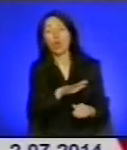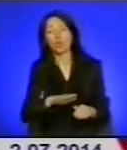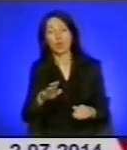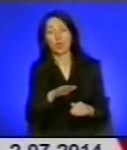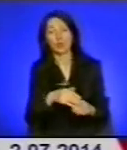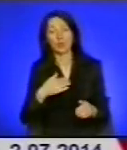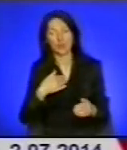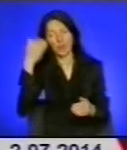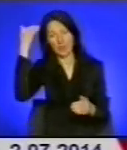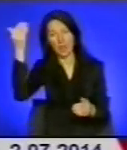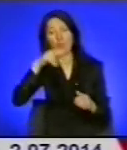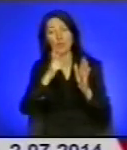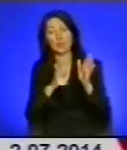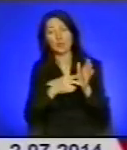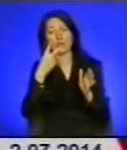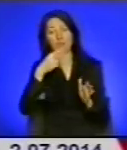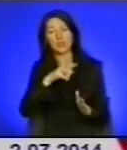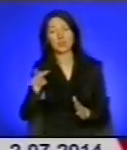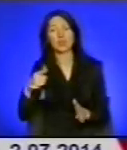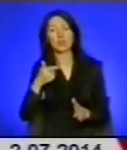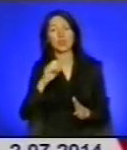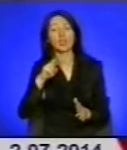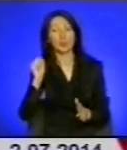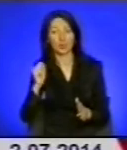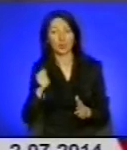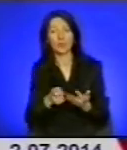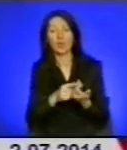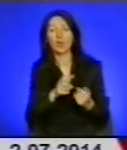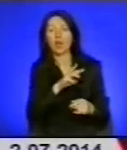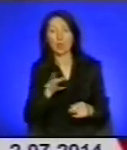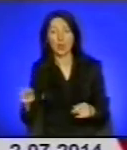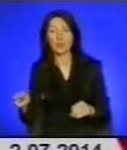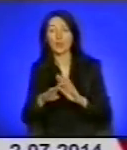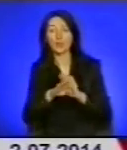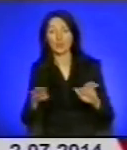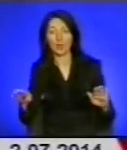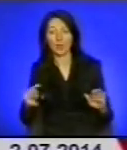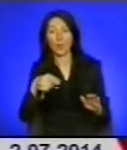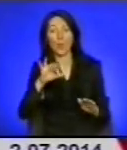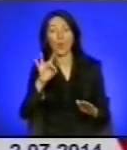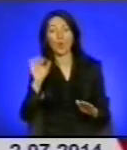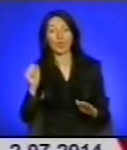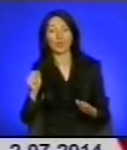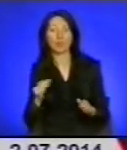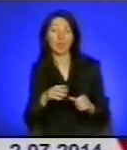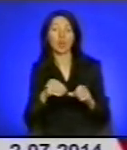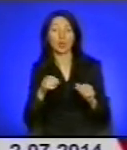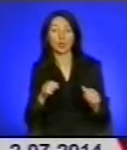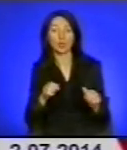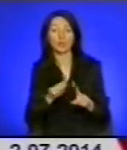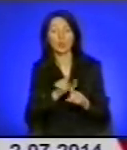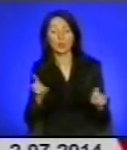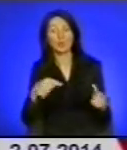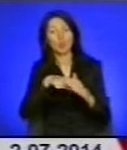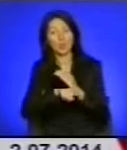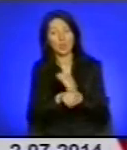нами 18-20 метрів гіпсу декілька метрів покривних порід остальне ґрунт особливістю Печери